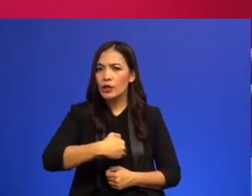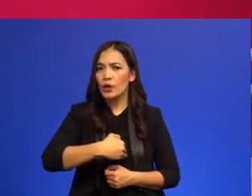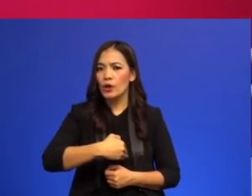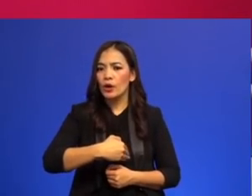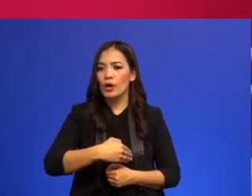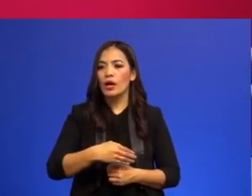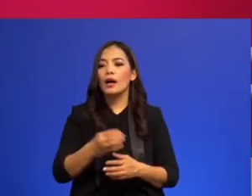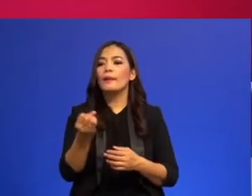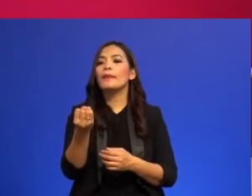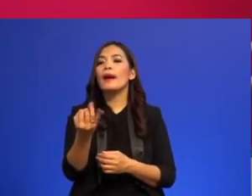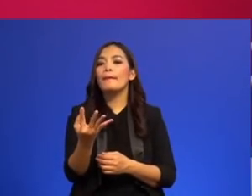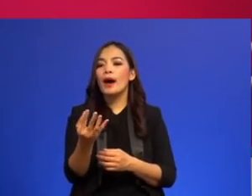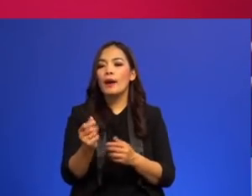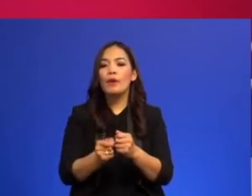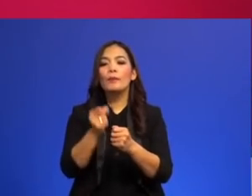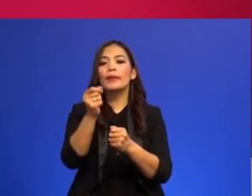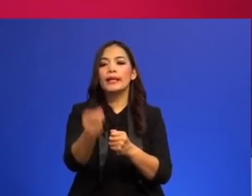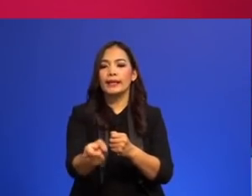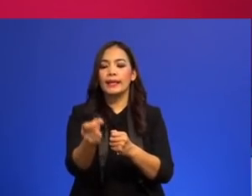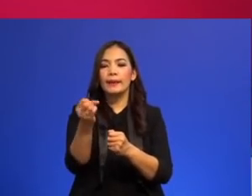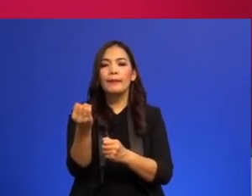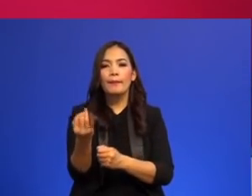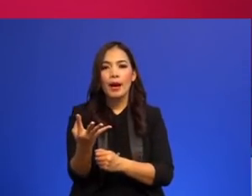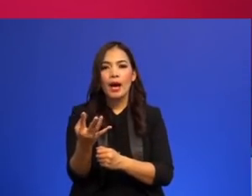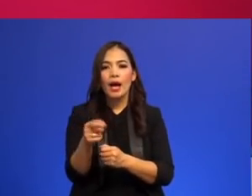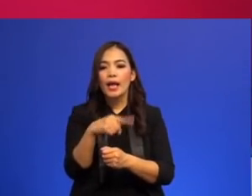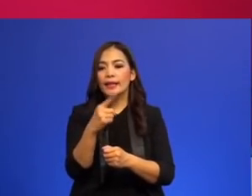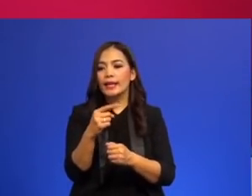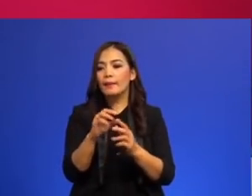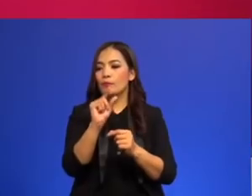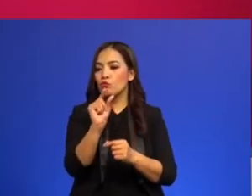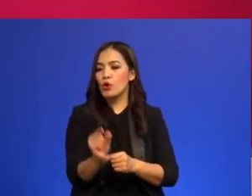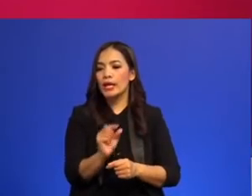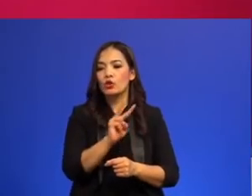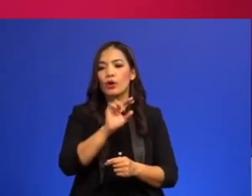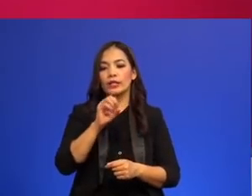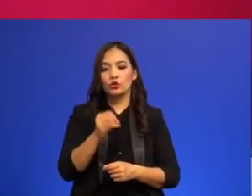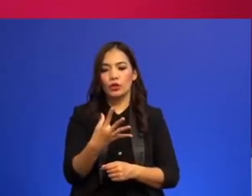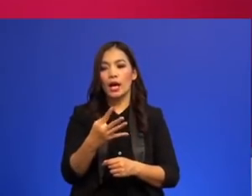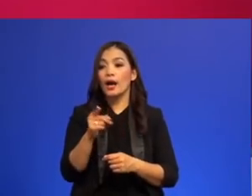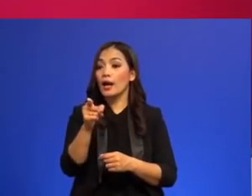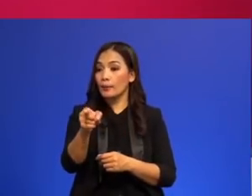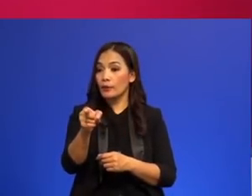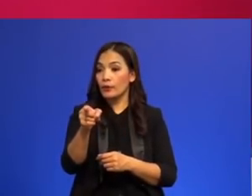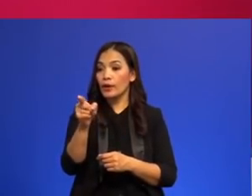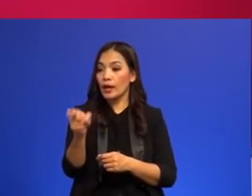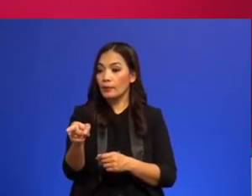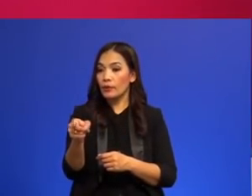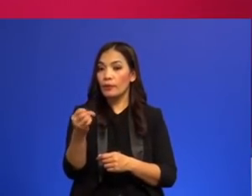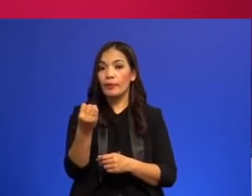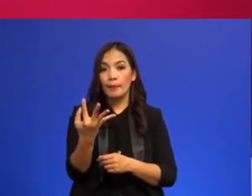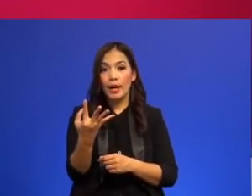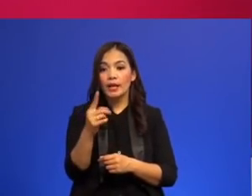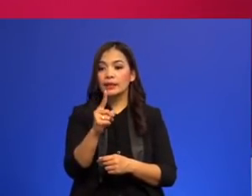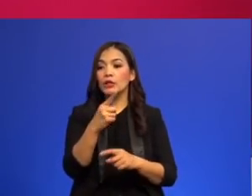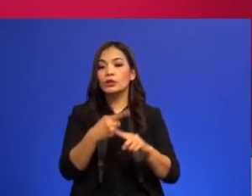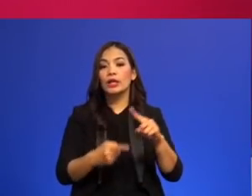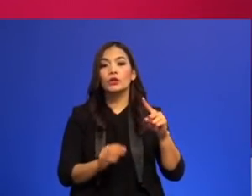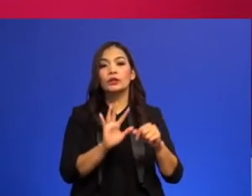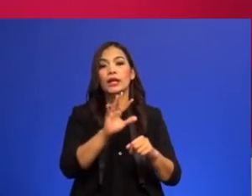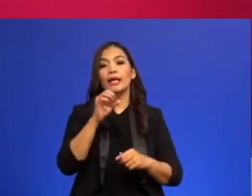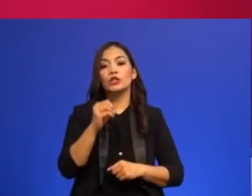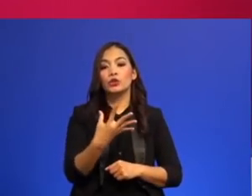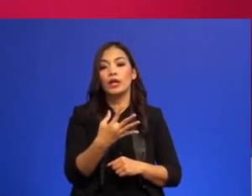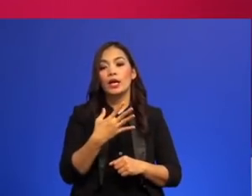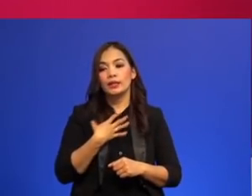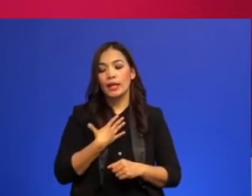kamu berani berapa kok bang? Aku tiap bulan cuma bisa 2 juta. Oh kamu? Saya sih 1,5 lah kamu. Saya